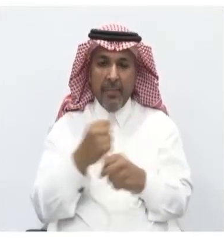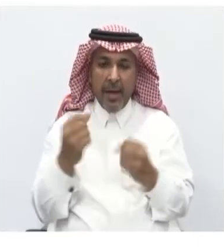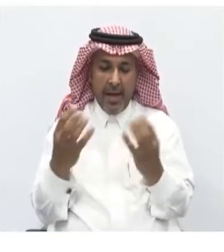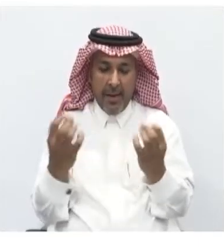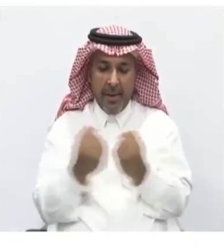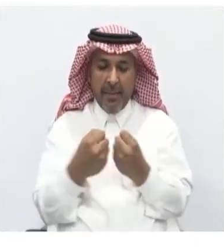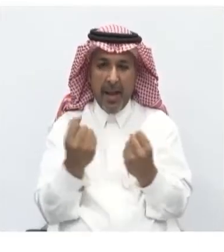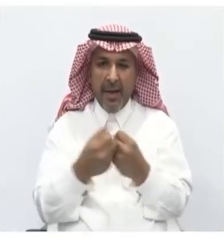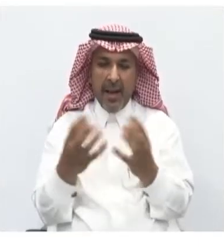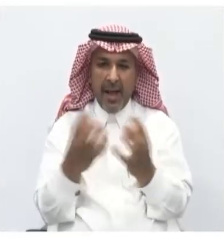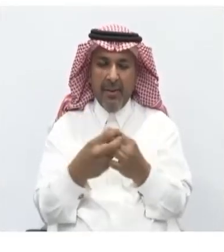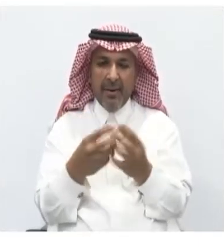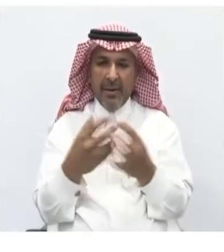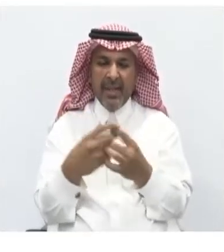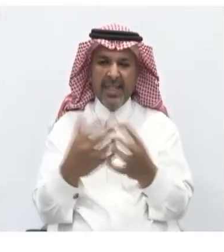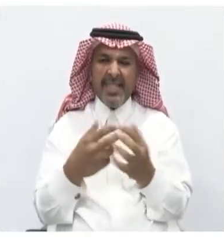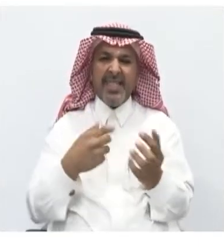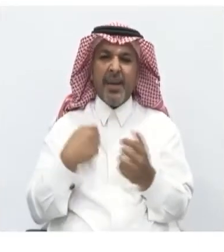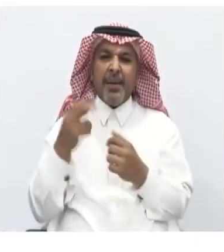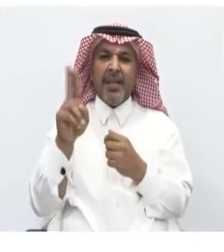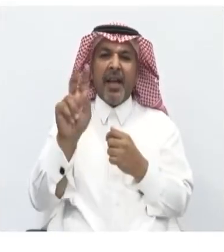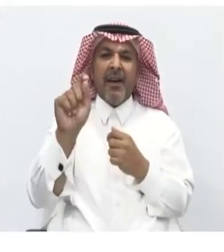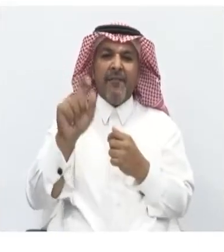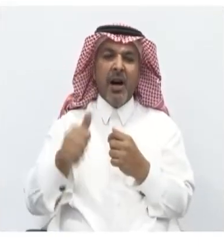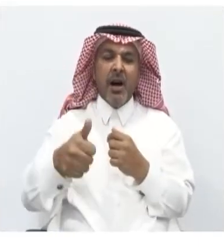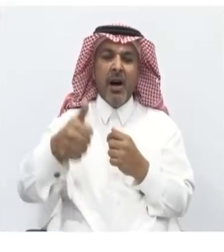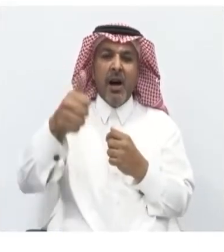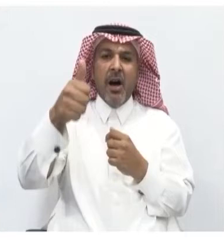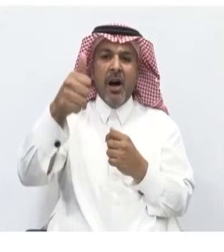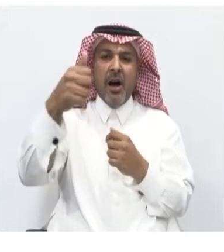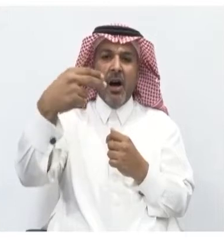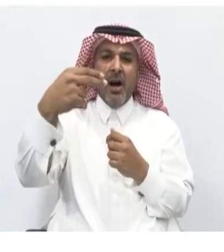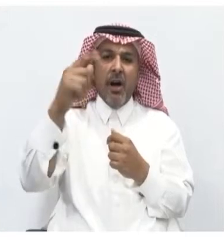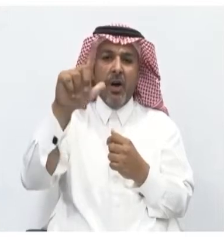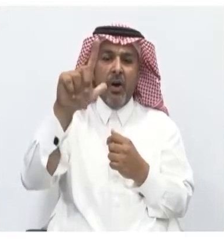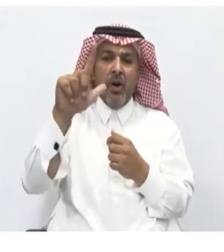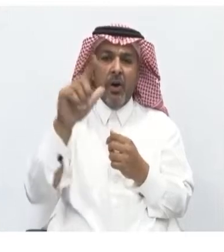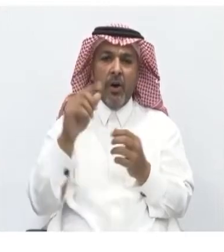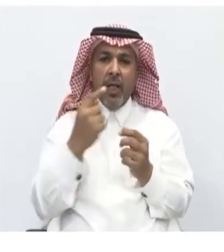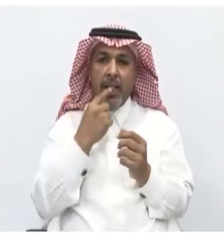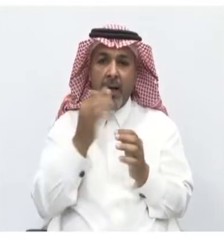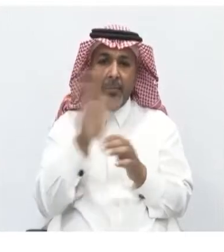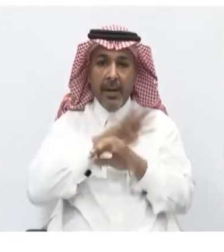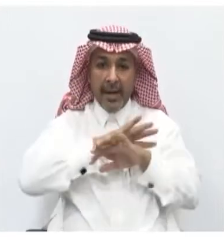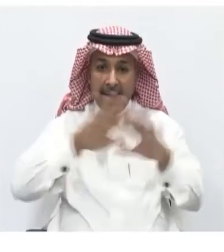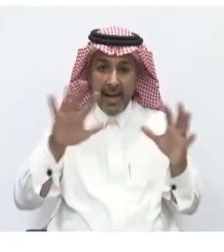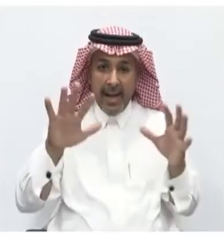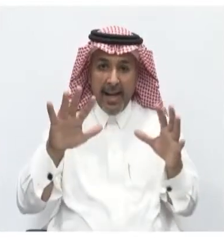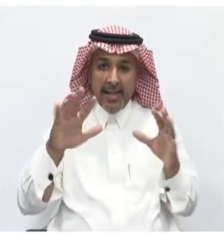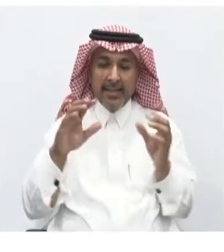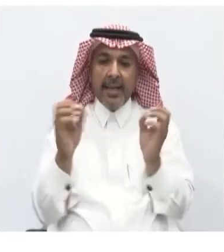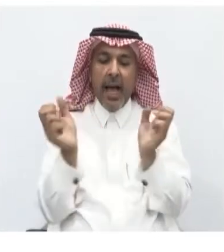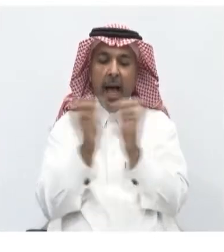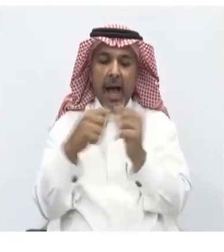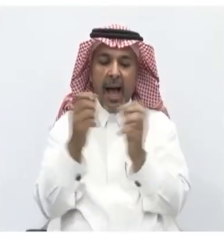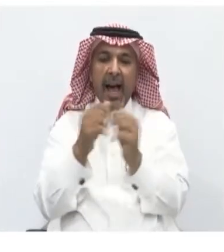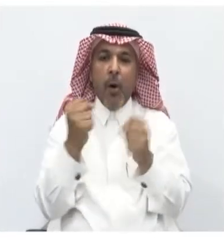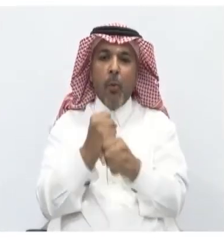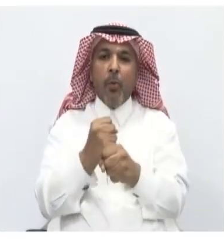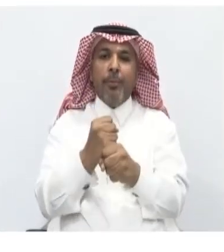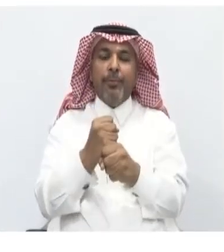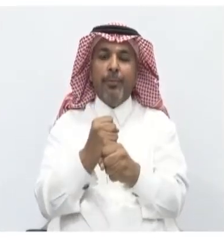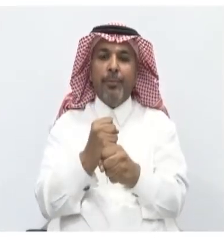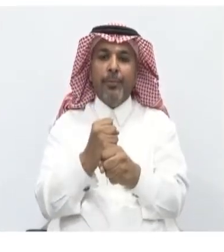هنا بعد ان اصبح اللون شفاف اذا صف ما حدث في التفاعل التالي كان لون برمجنات